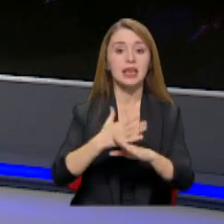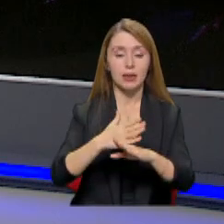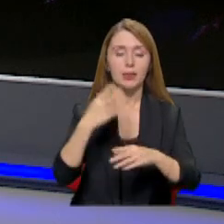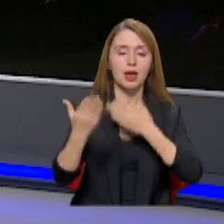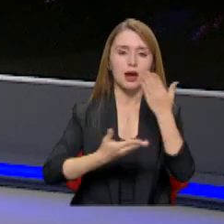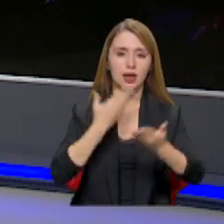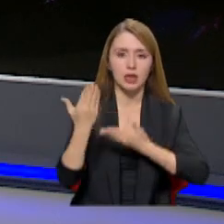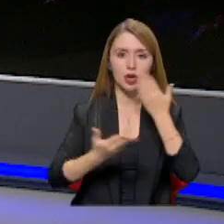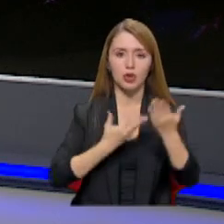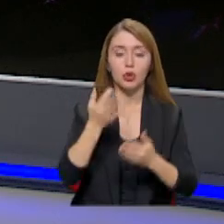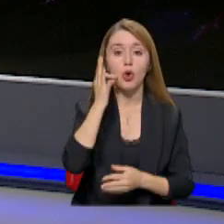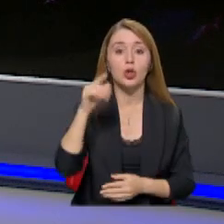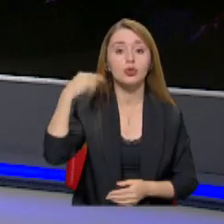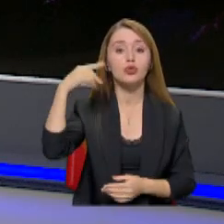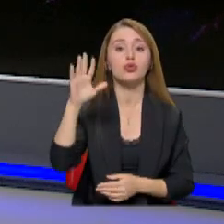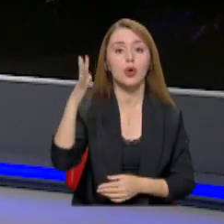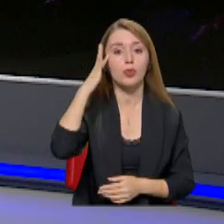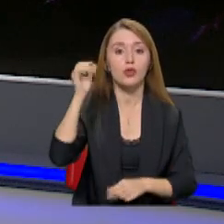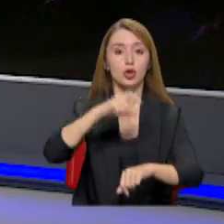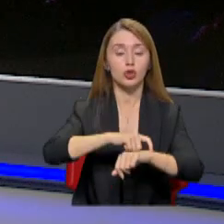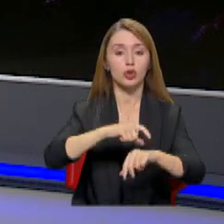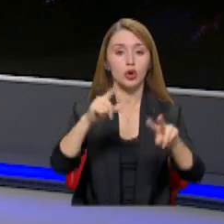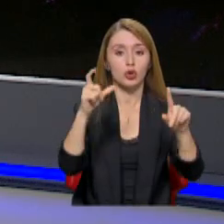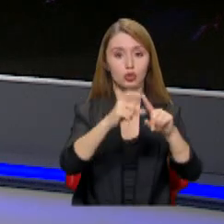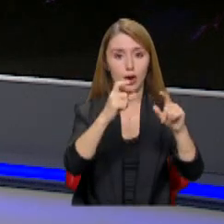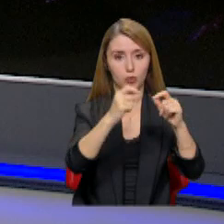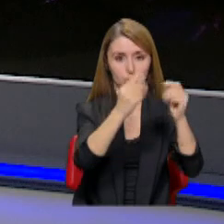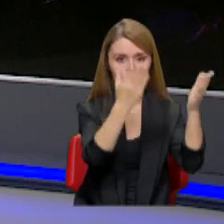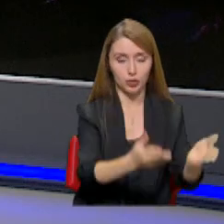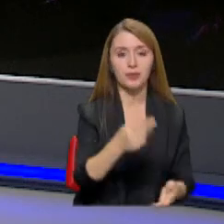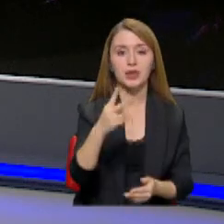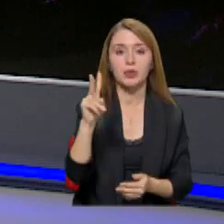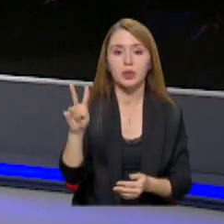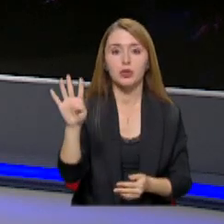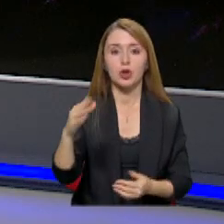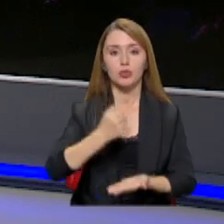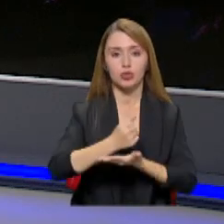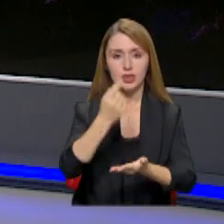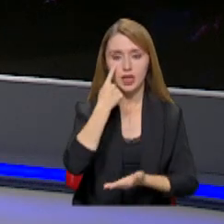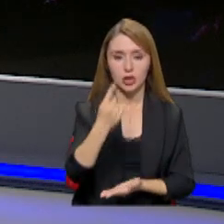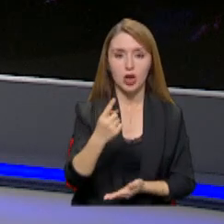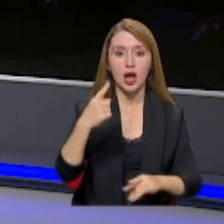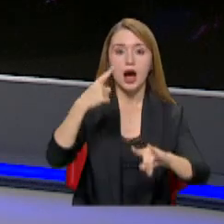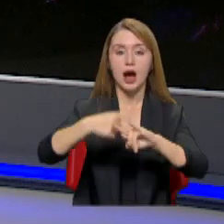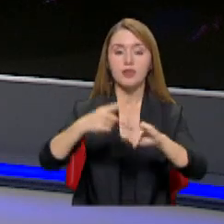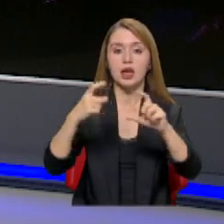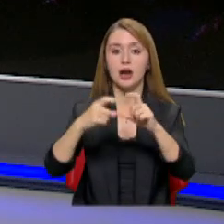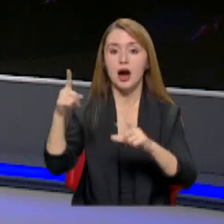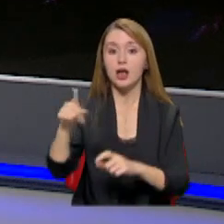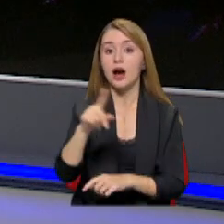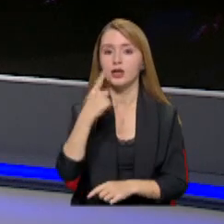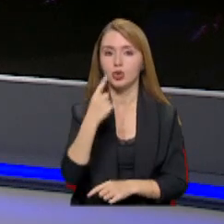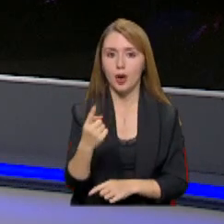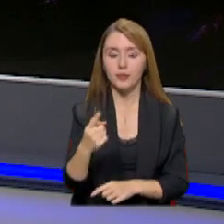açıkladığı hiç de öyle düşünmüyor Profesör Doktor Duran Bülbül 2024 bütçesi rakamları Hafize Erkan'ı yalanlıyor